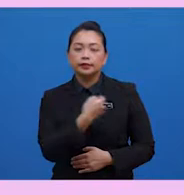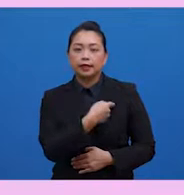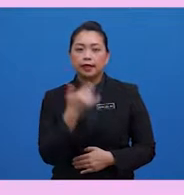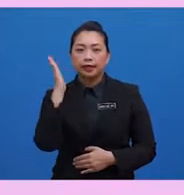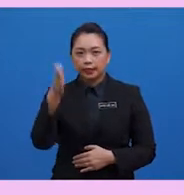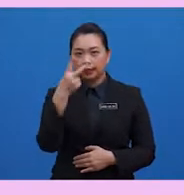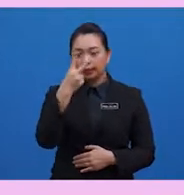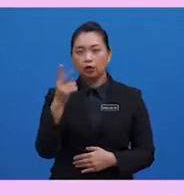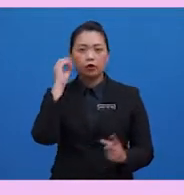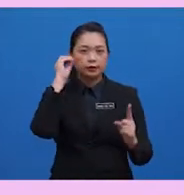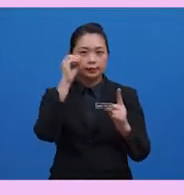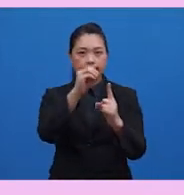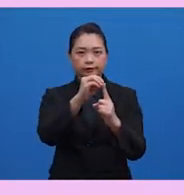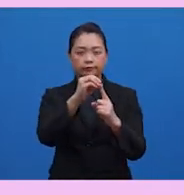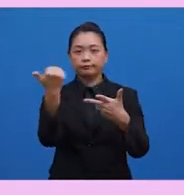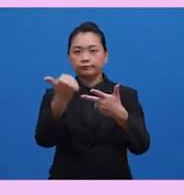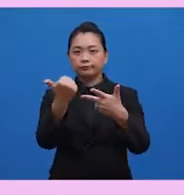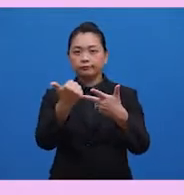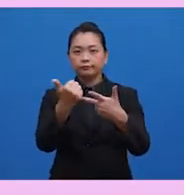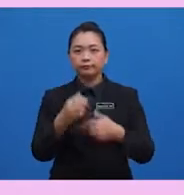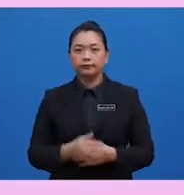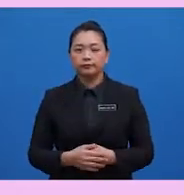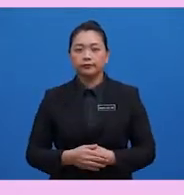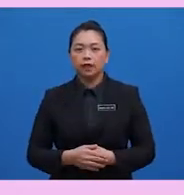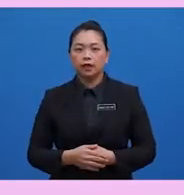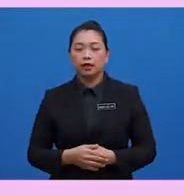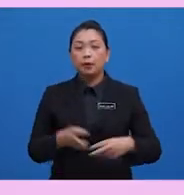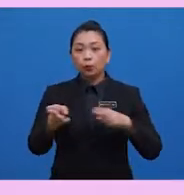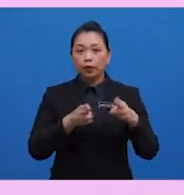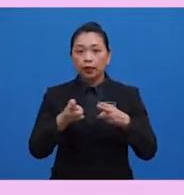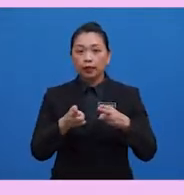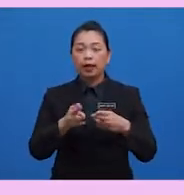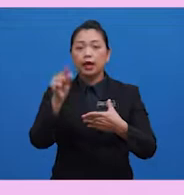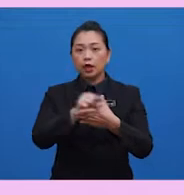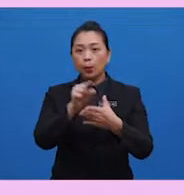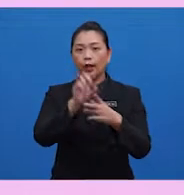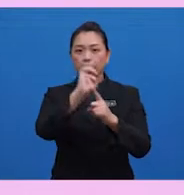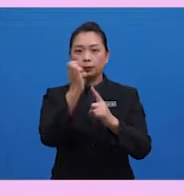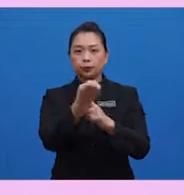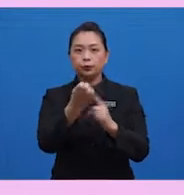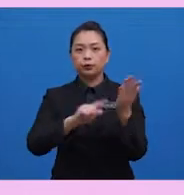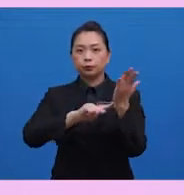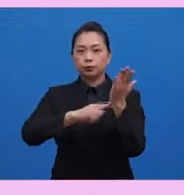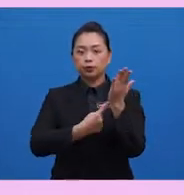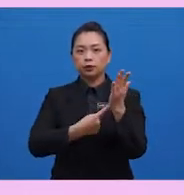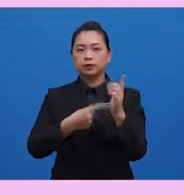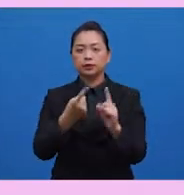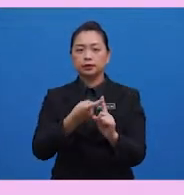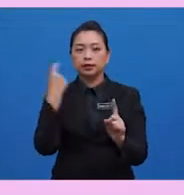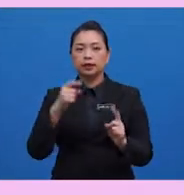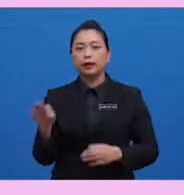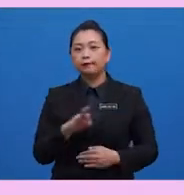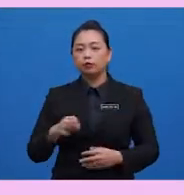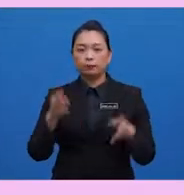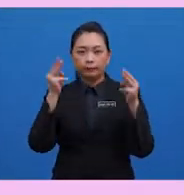meneruskan objektif pembelajaran yang ketiga, iaitu menghuraikan gangguan ekosistem yang berpunca daripada